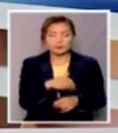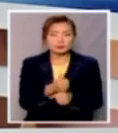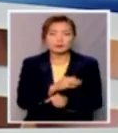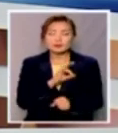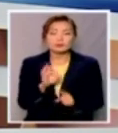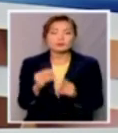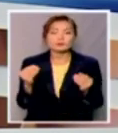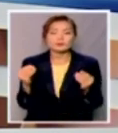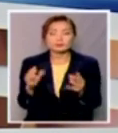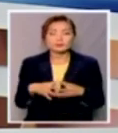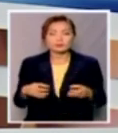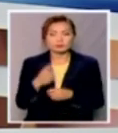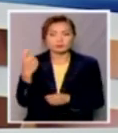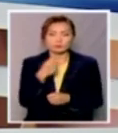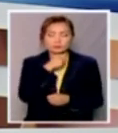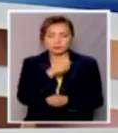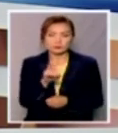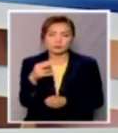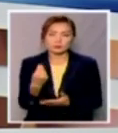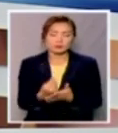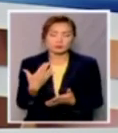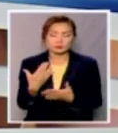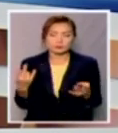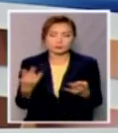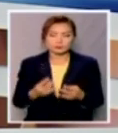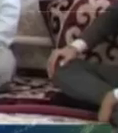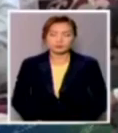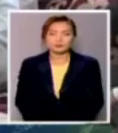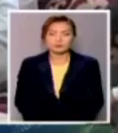maksat ulagatı şaңырақ елер arkılı ұлт құндылығын насихаттау.